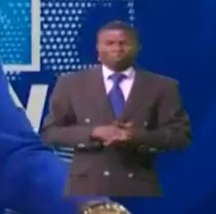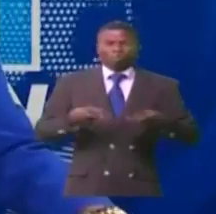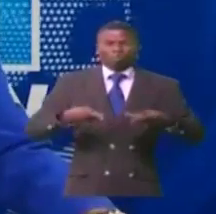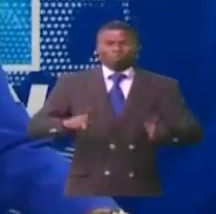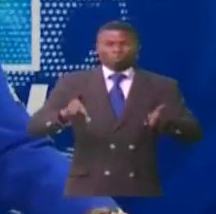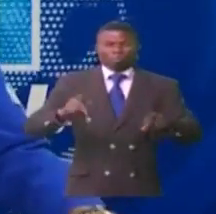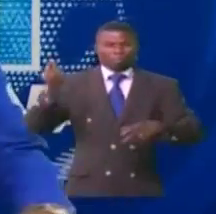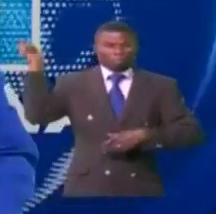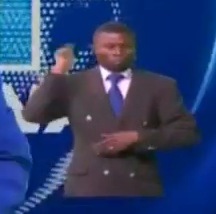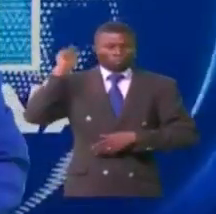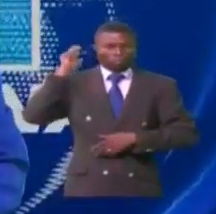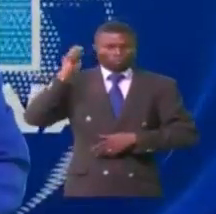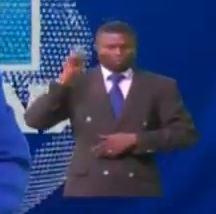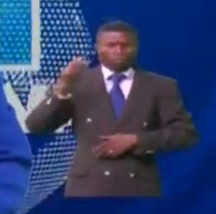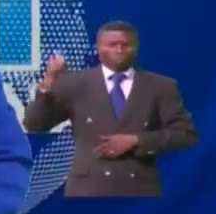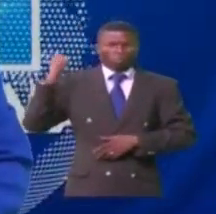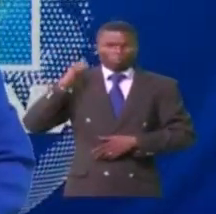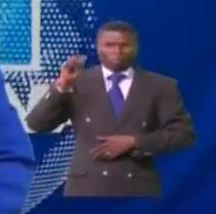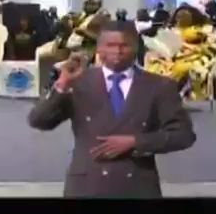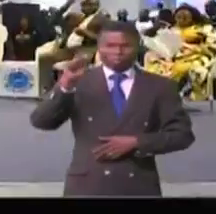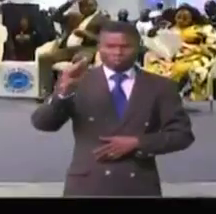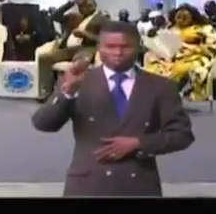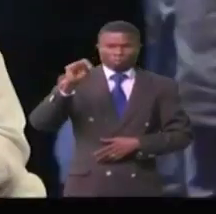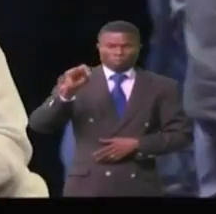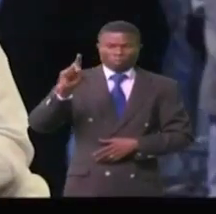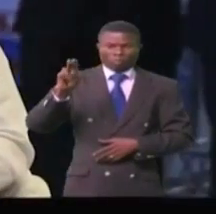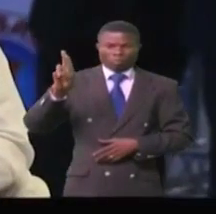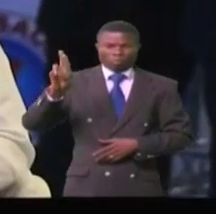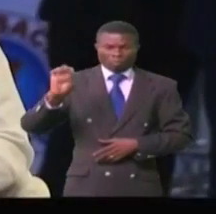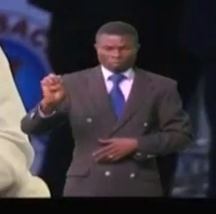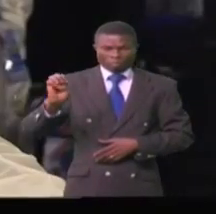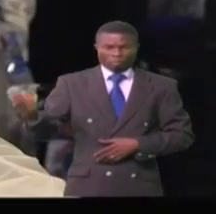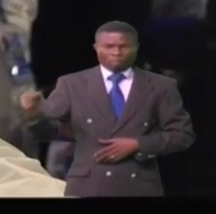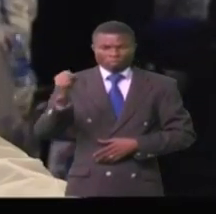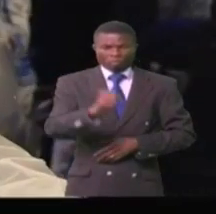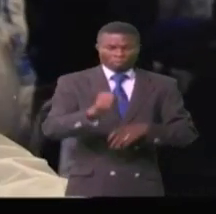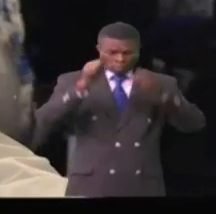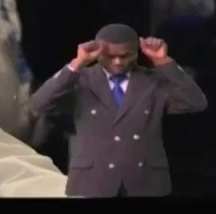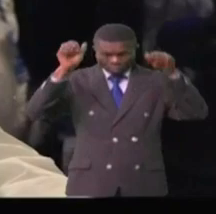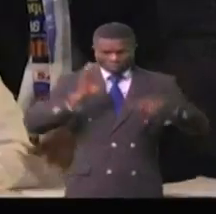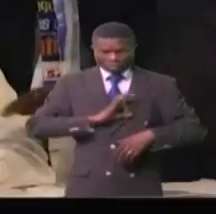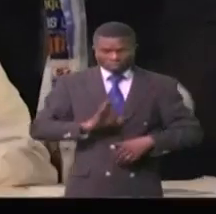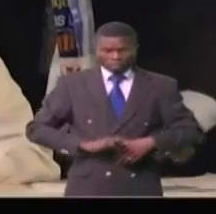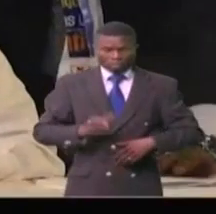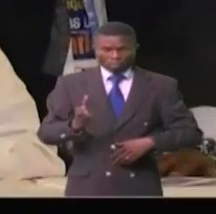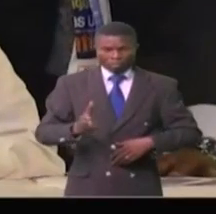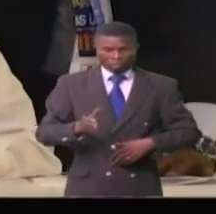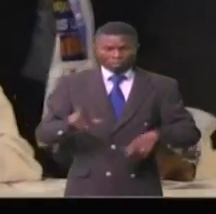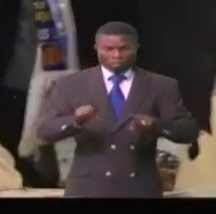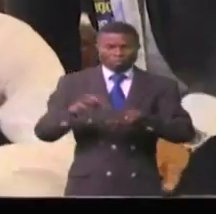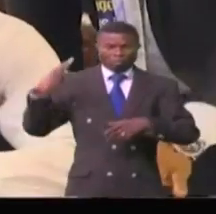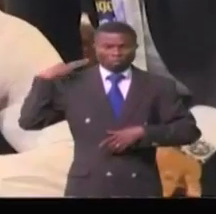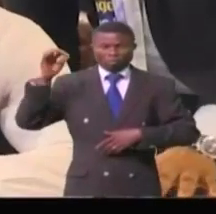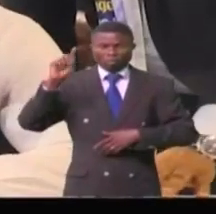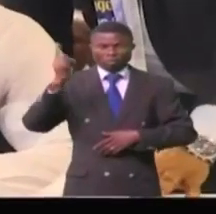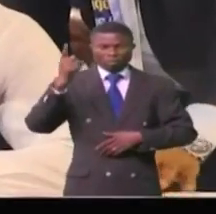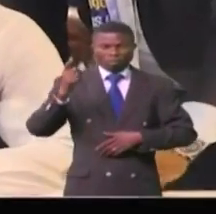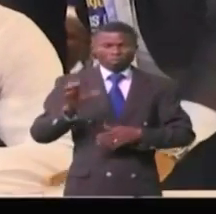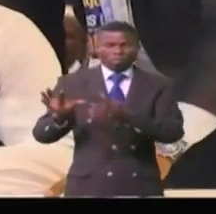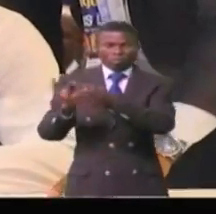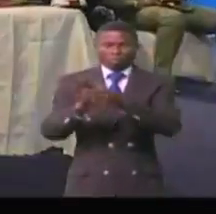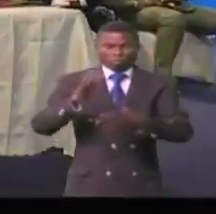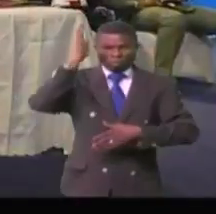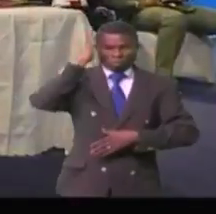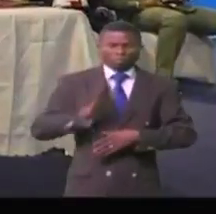du professeur André Mbata. Après l'investiture du président Félix-Antoine Tshisekedi Tshilombo comme candidat unique de l'Union sacrée de